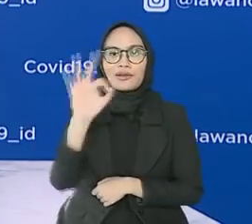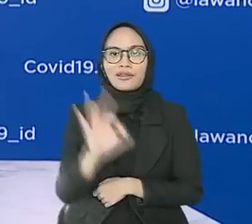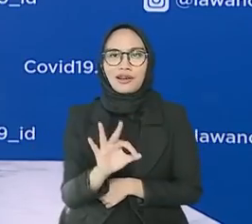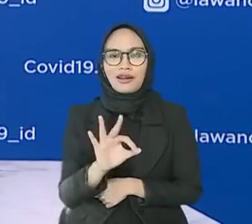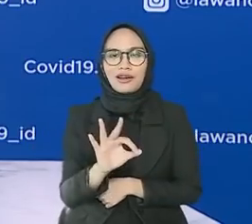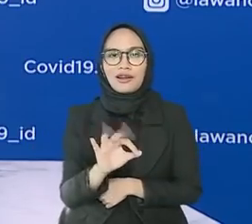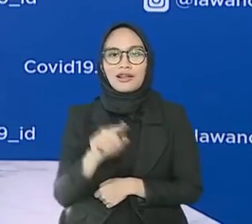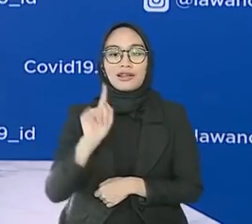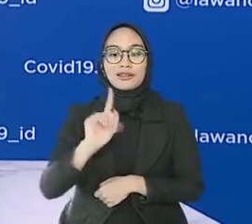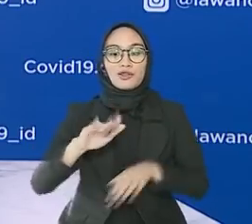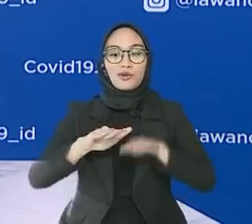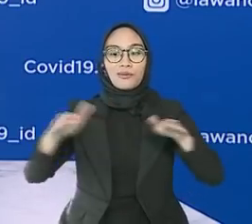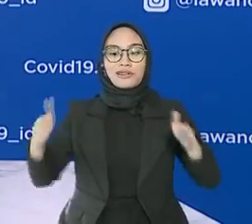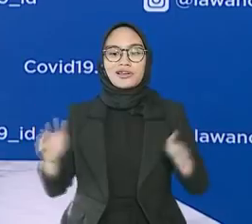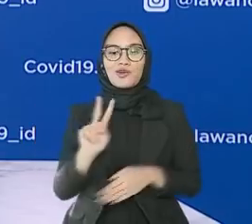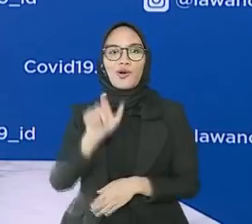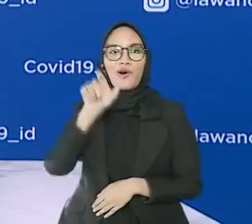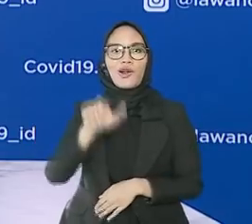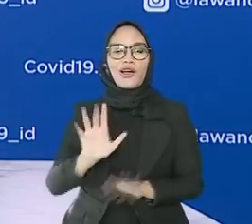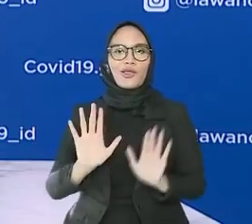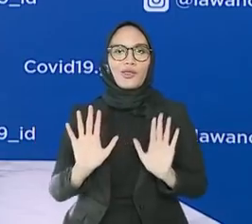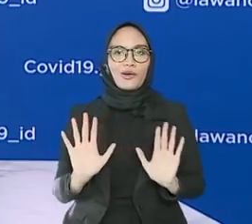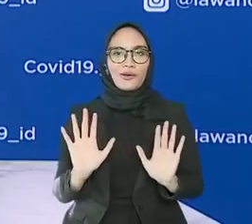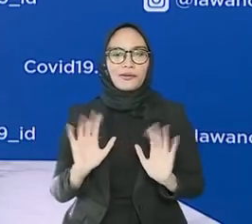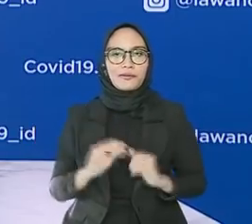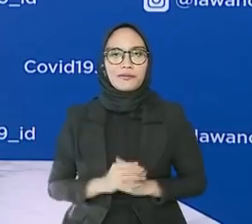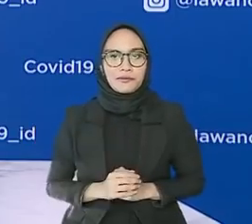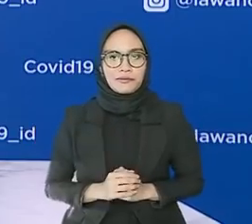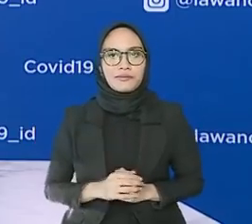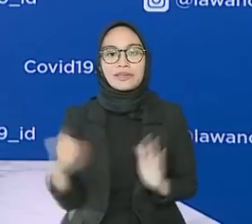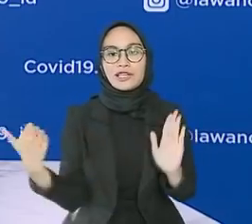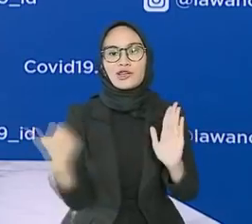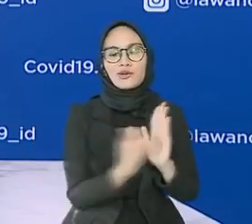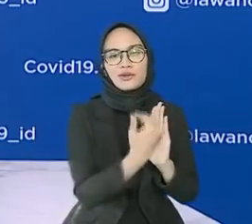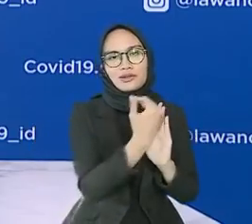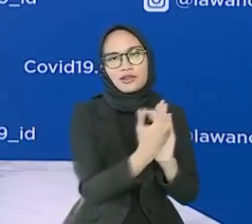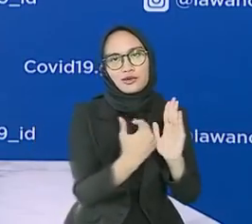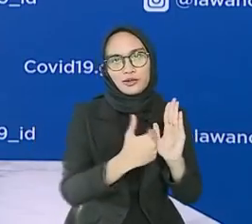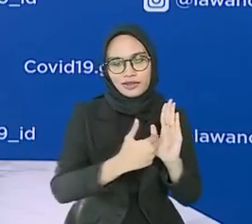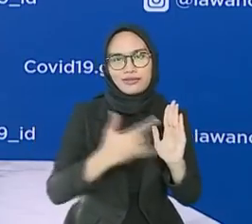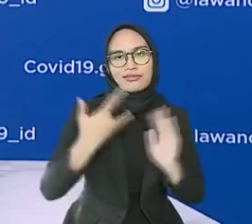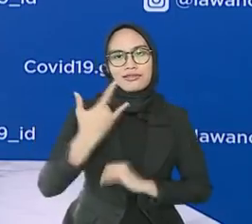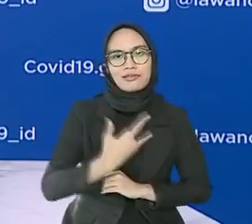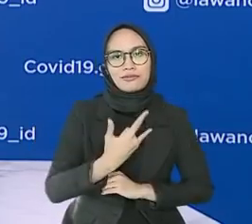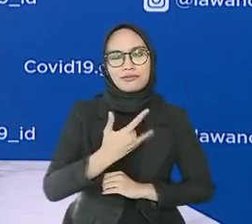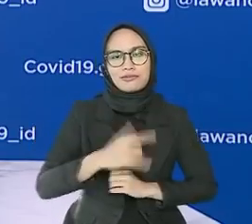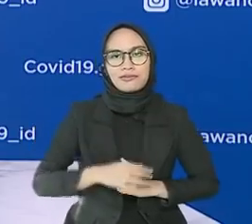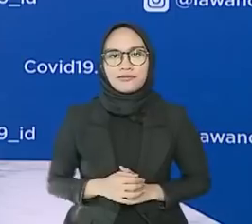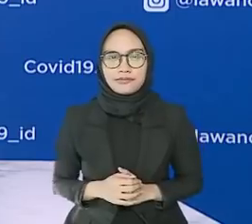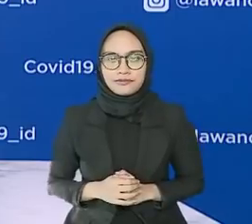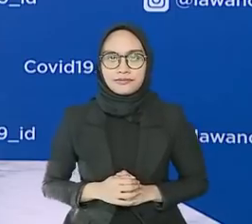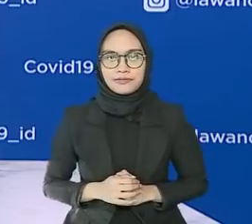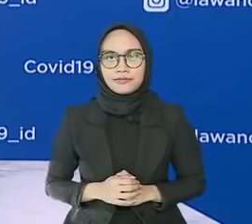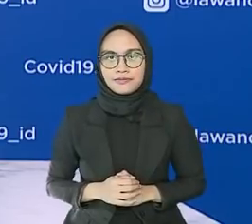meja serta menyesuaikan pedoman protokol kesehatan dari Kemenparekraf dan Kementerian